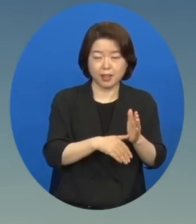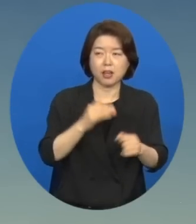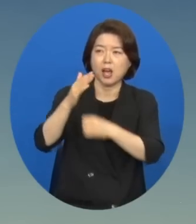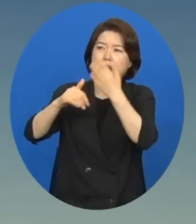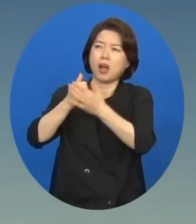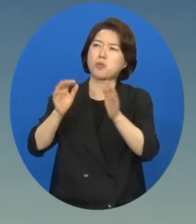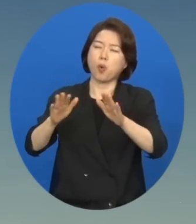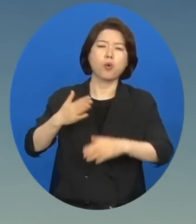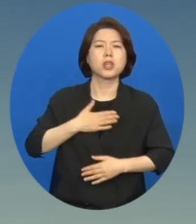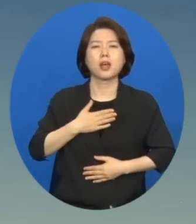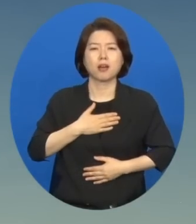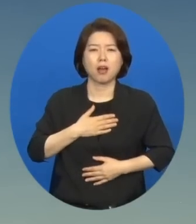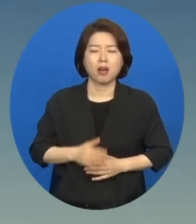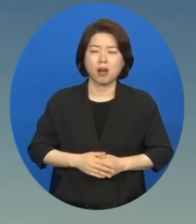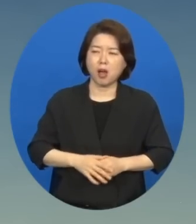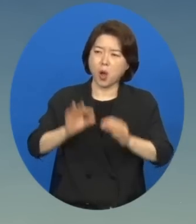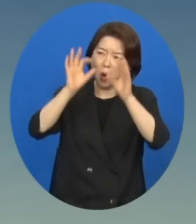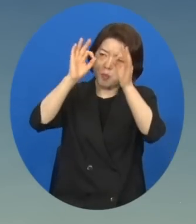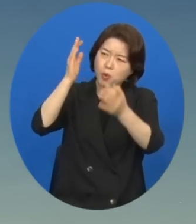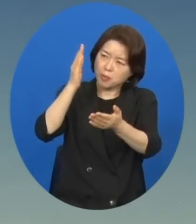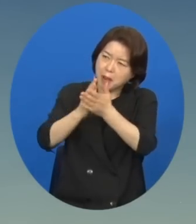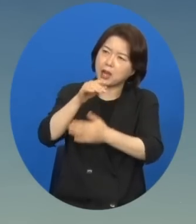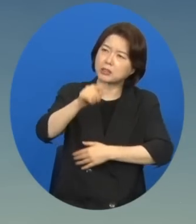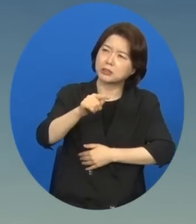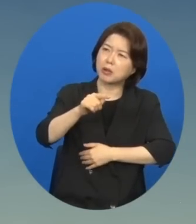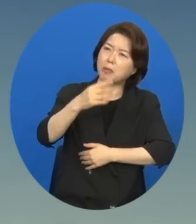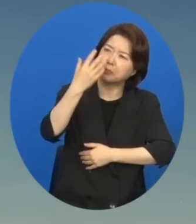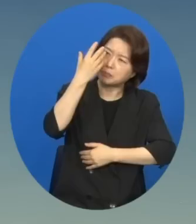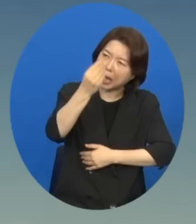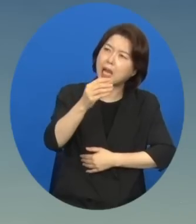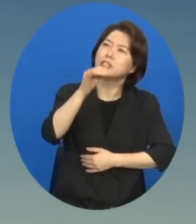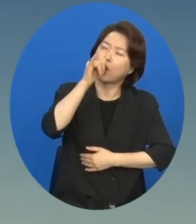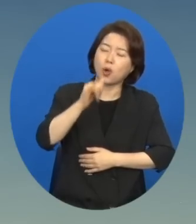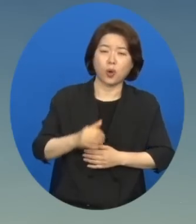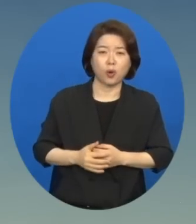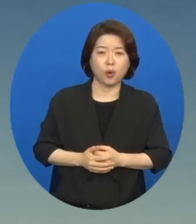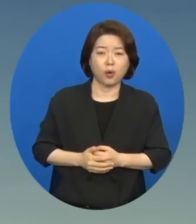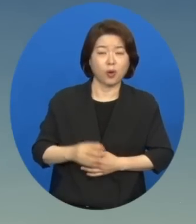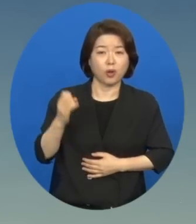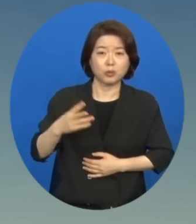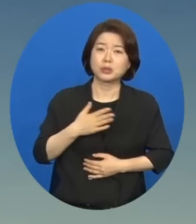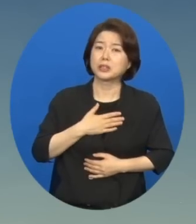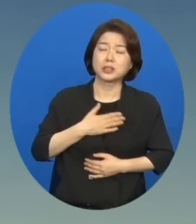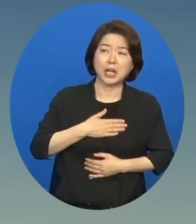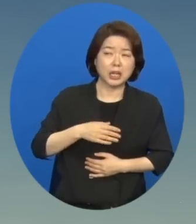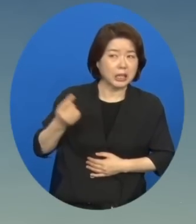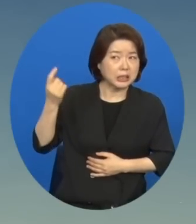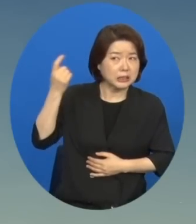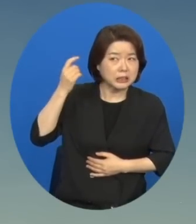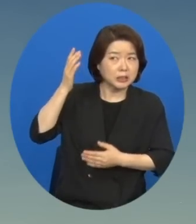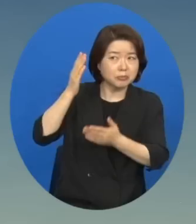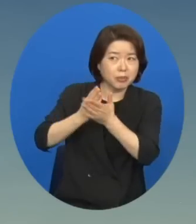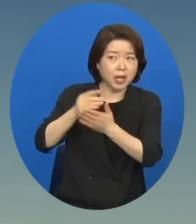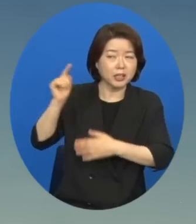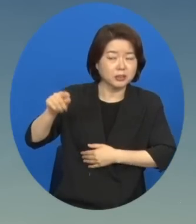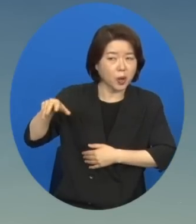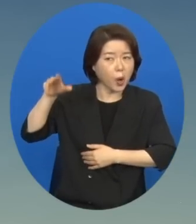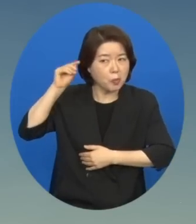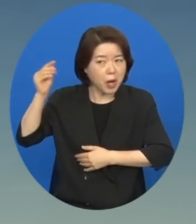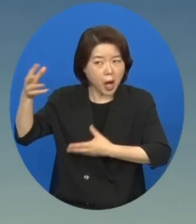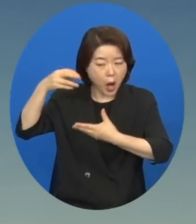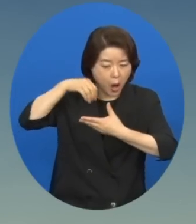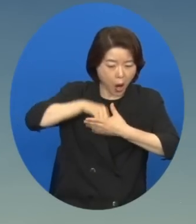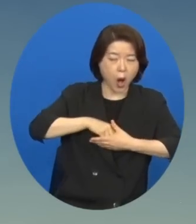제가 오늘 보지 말아야 될 것에 노출되어 살았어요. 제가 듣지 말아야 될 것을 마음에